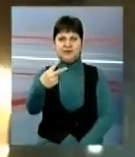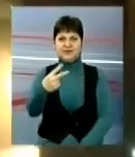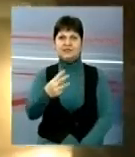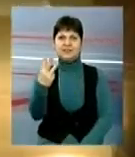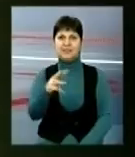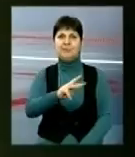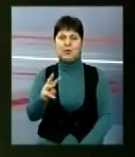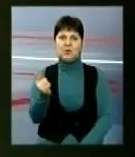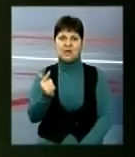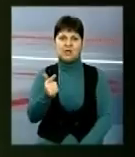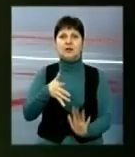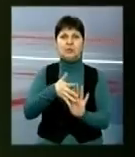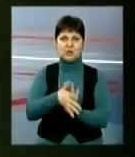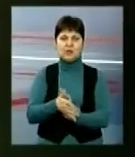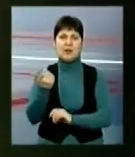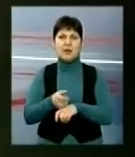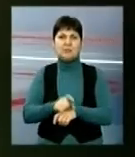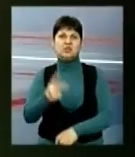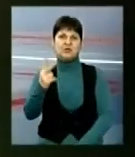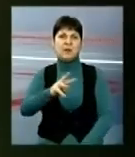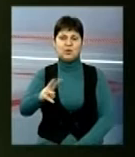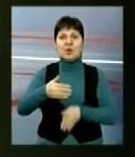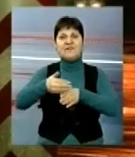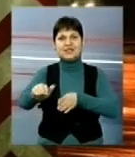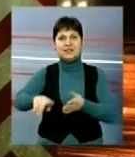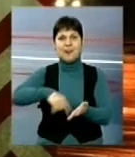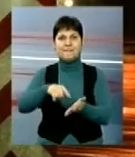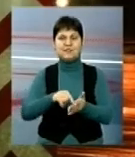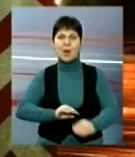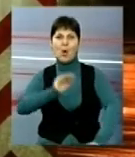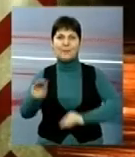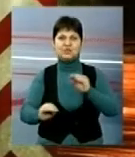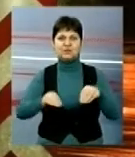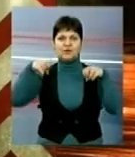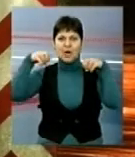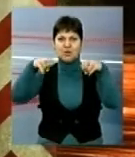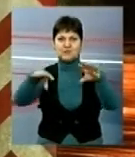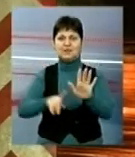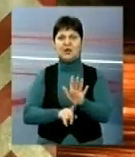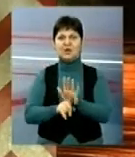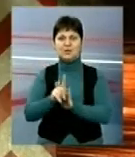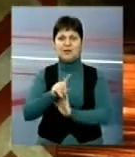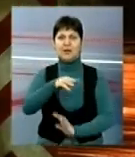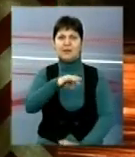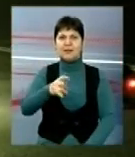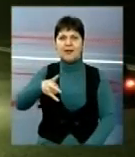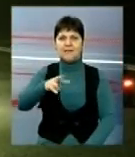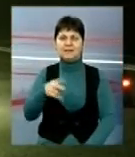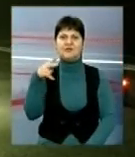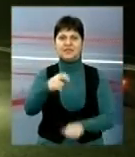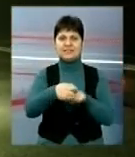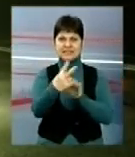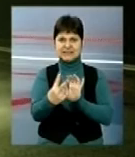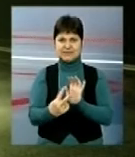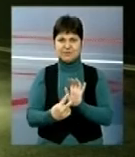23 мільйони гривень. Більше 2 з них виділило місто. Облаштування освітлення розпочалися в травні